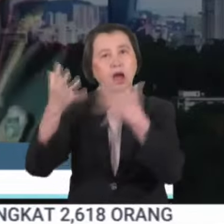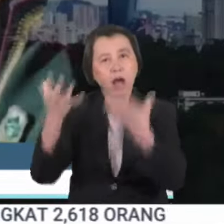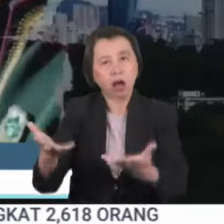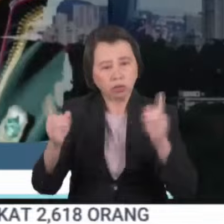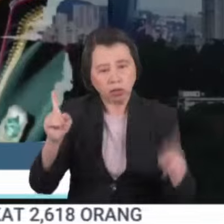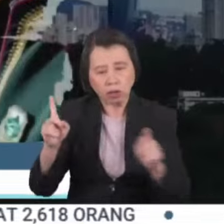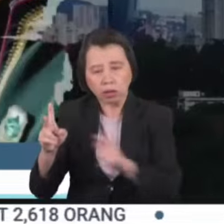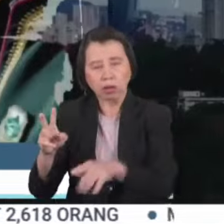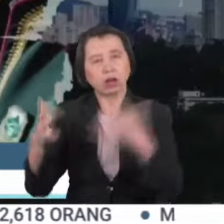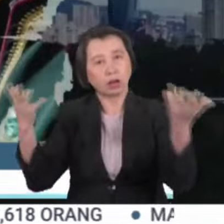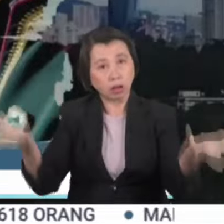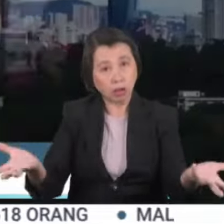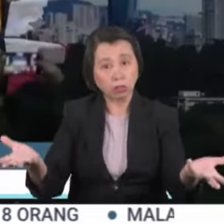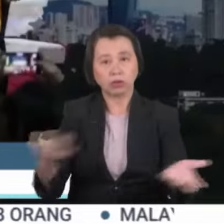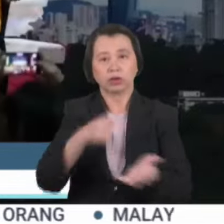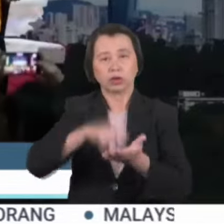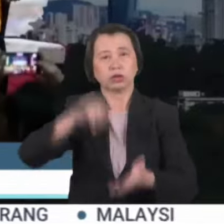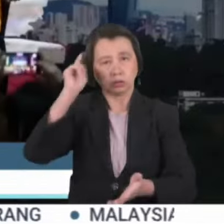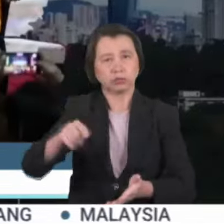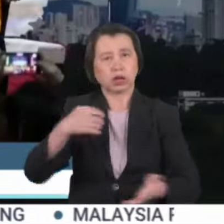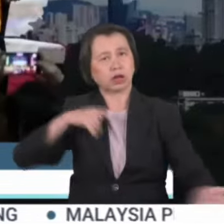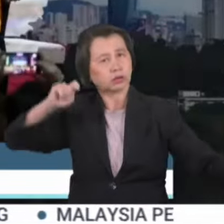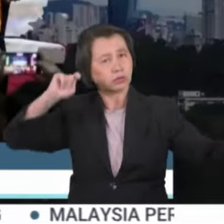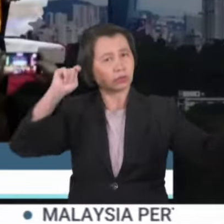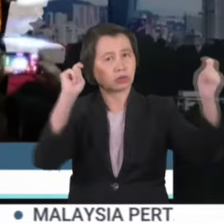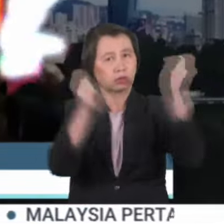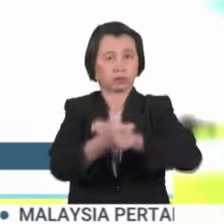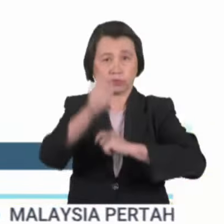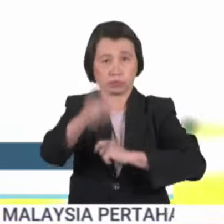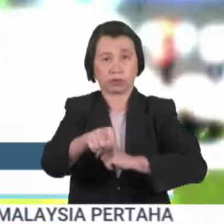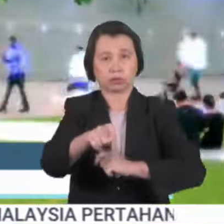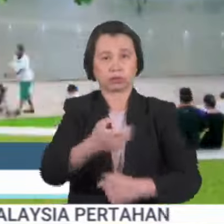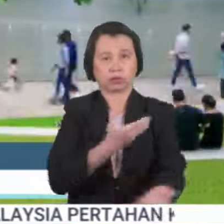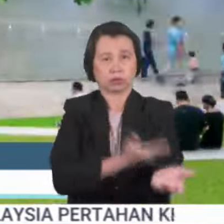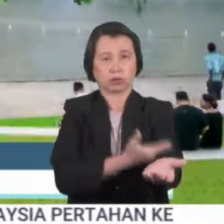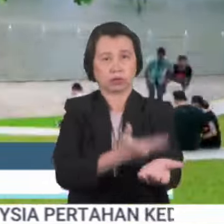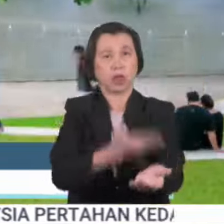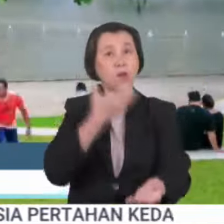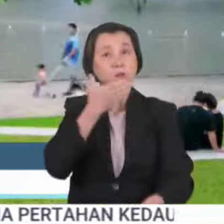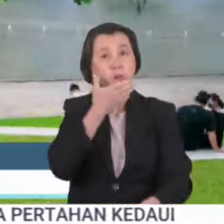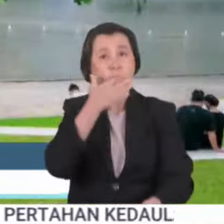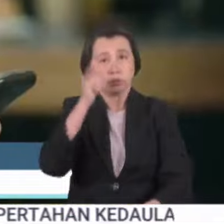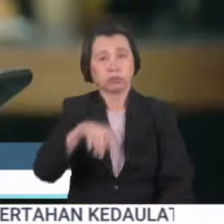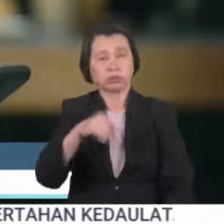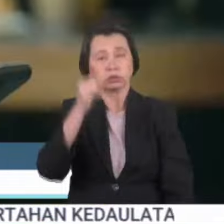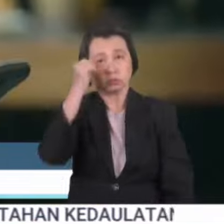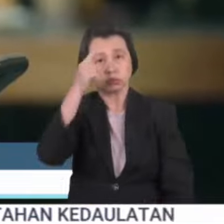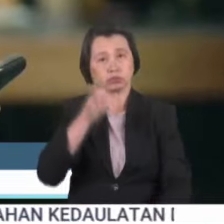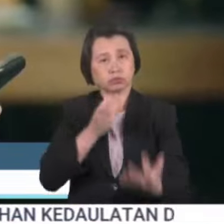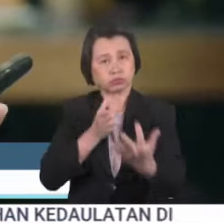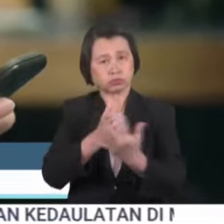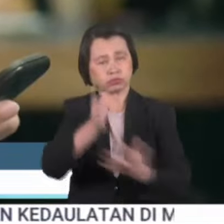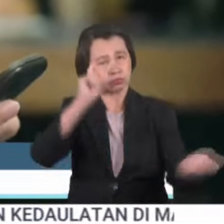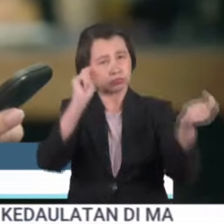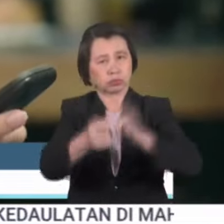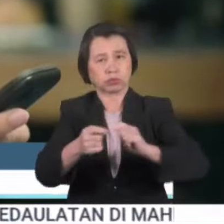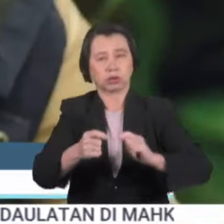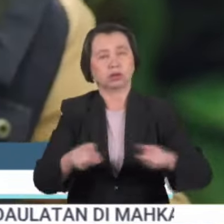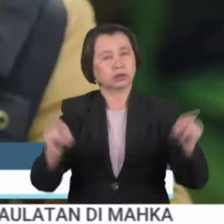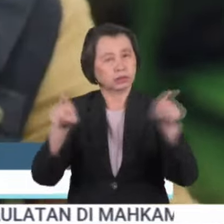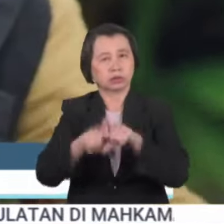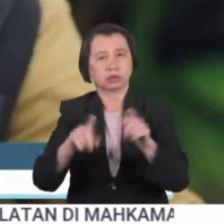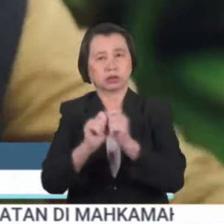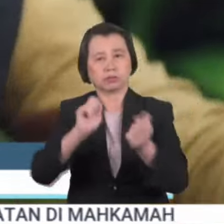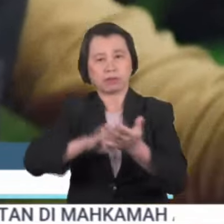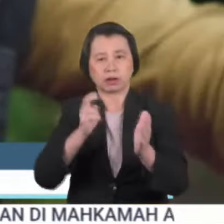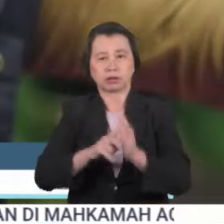yang mesti disampaikan. Dan ini memerlukan reform. Generasi muda perlu memaknai reformasi dan menjiwai